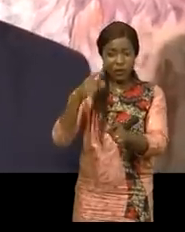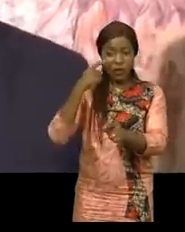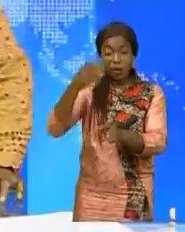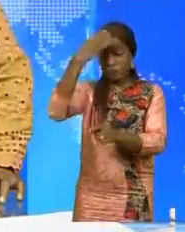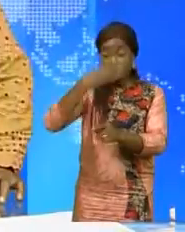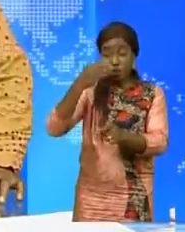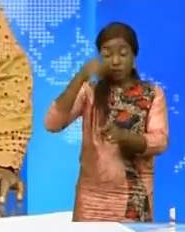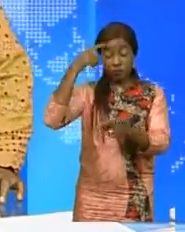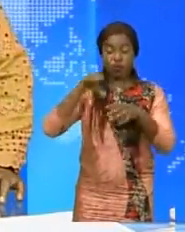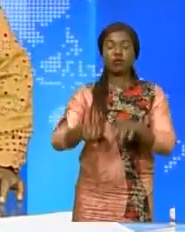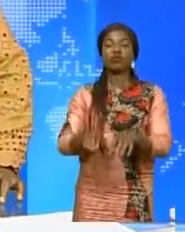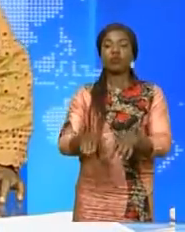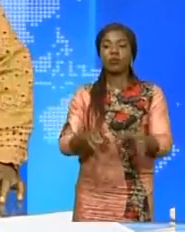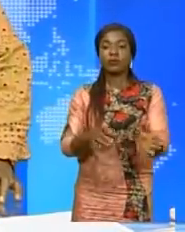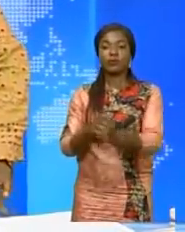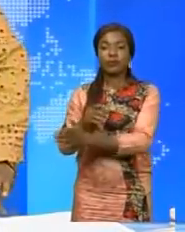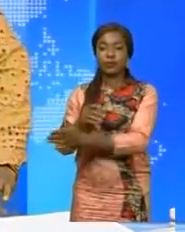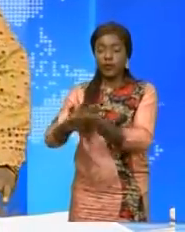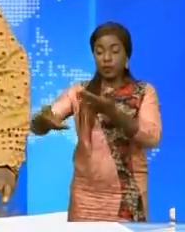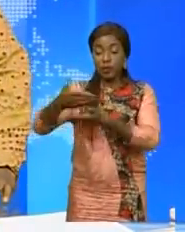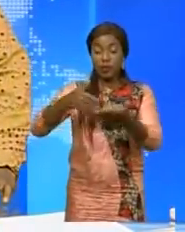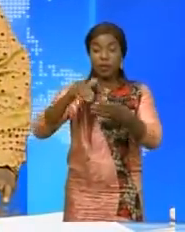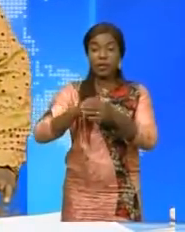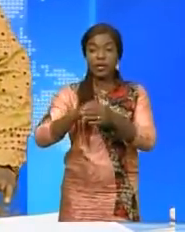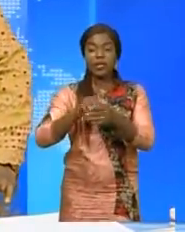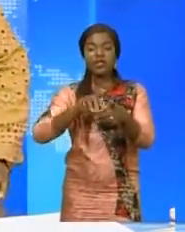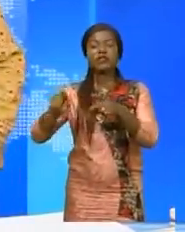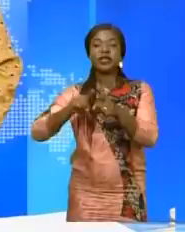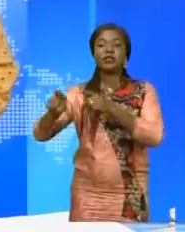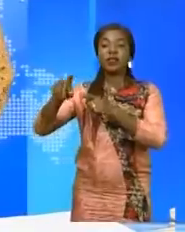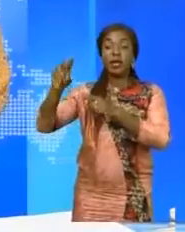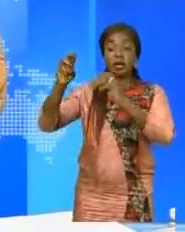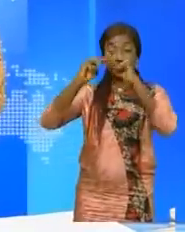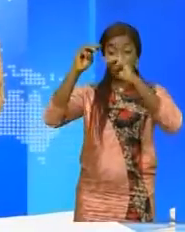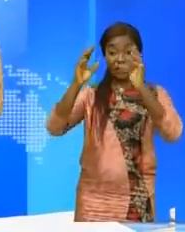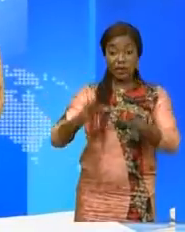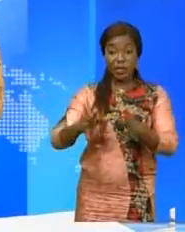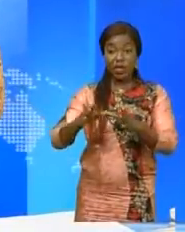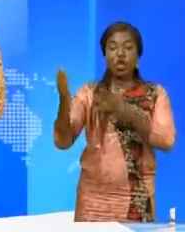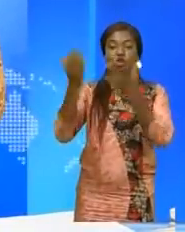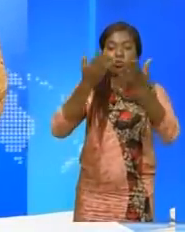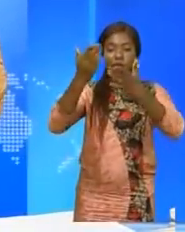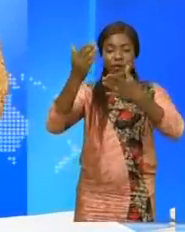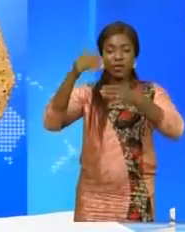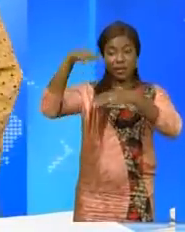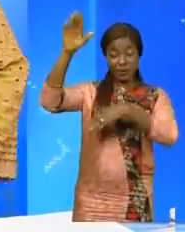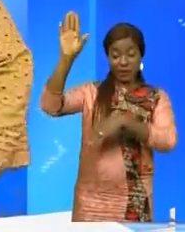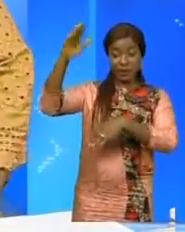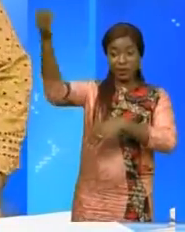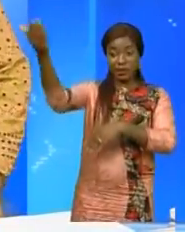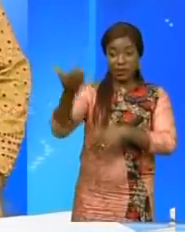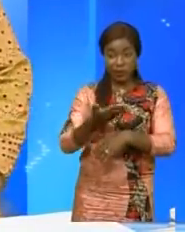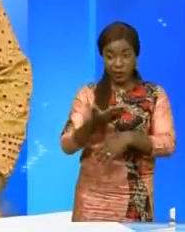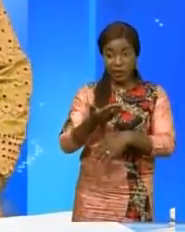rdc maison un tour dans quelques ministères au ministère de vue comme extérieur a reçu le ministre du commerce extérieur